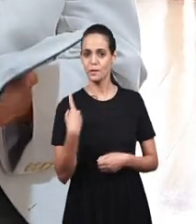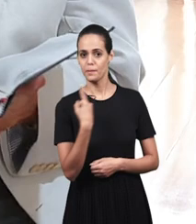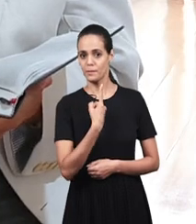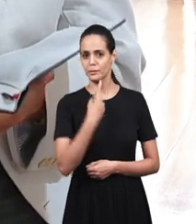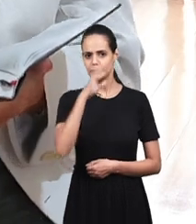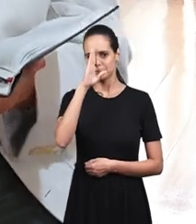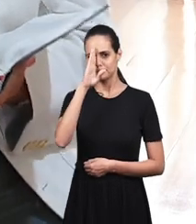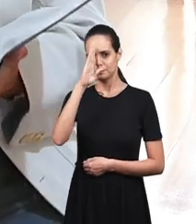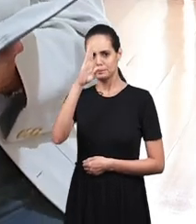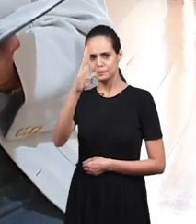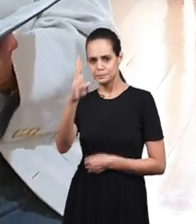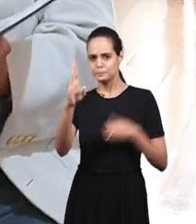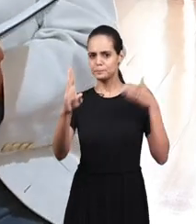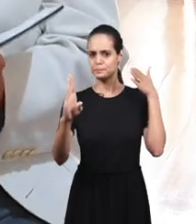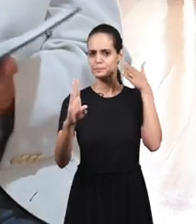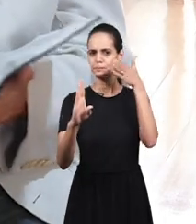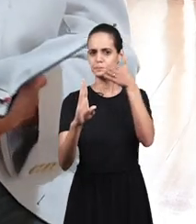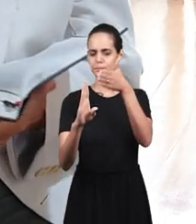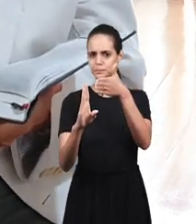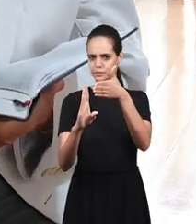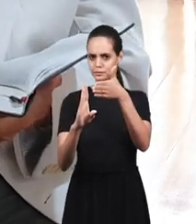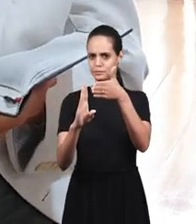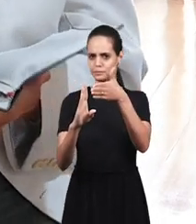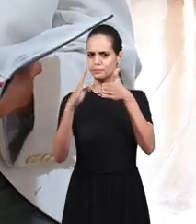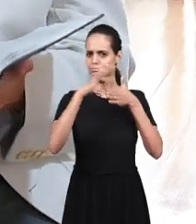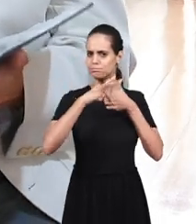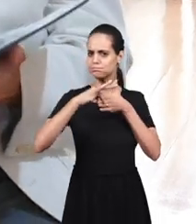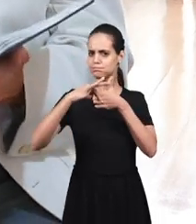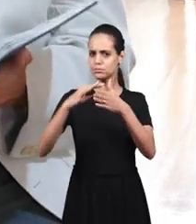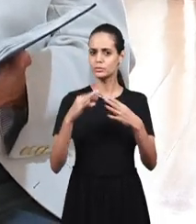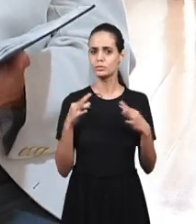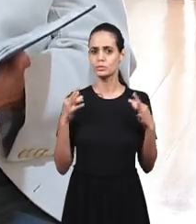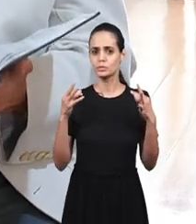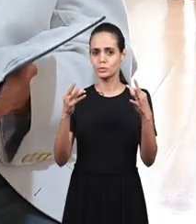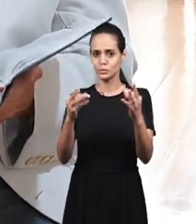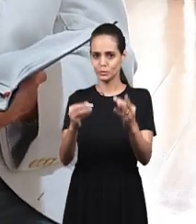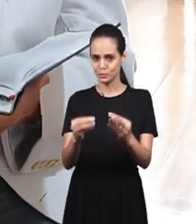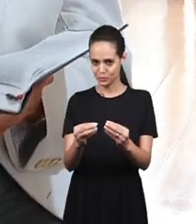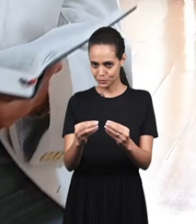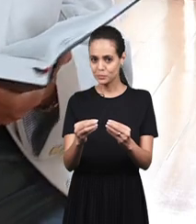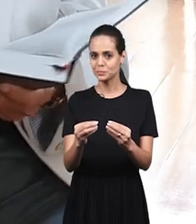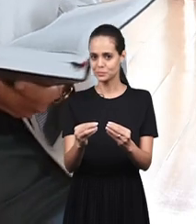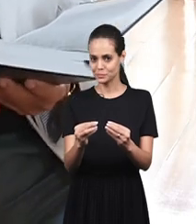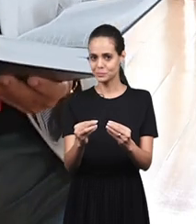qui va, à partir d'ici, de maintenant, diriger